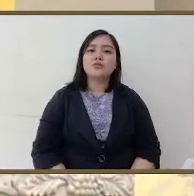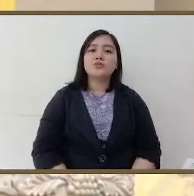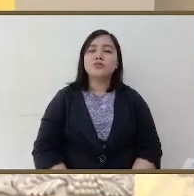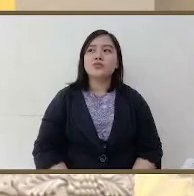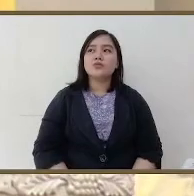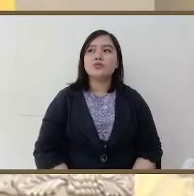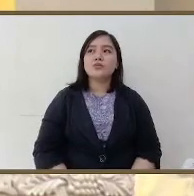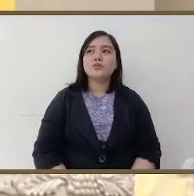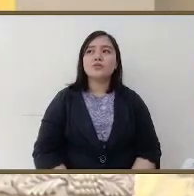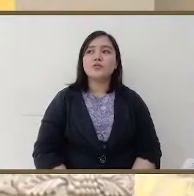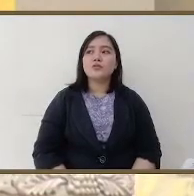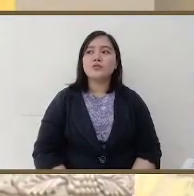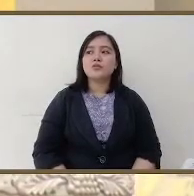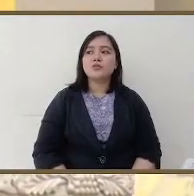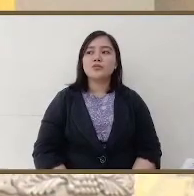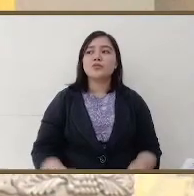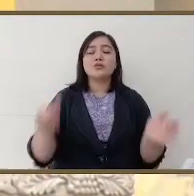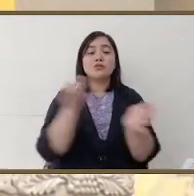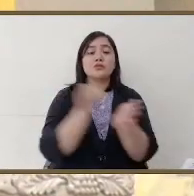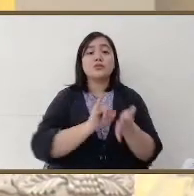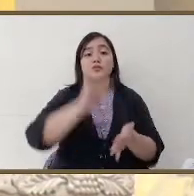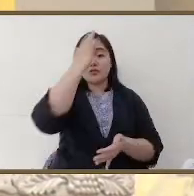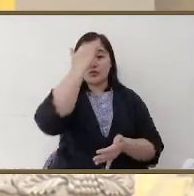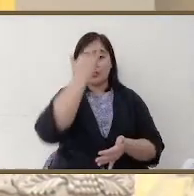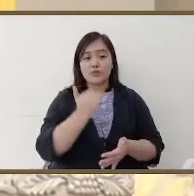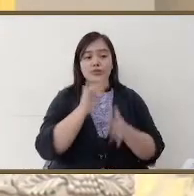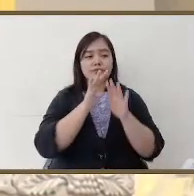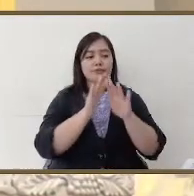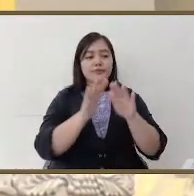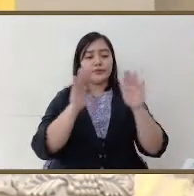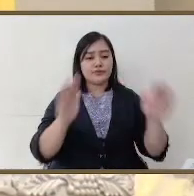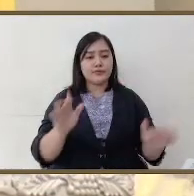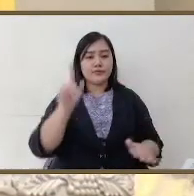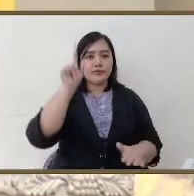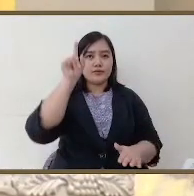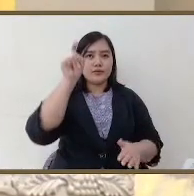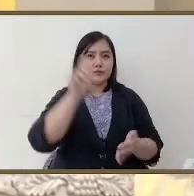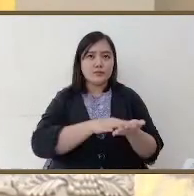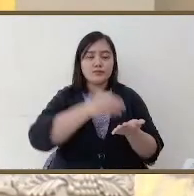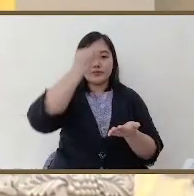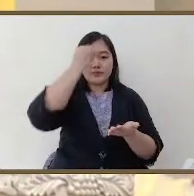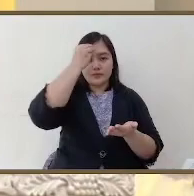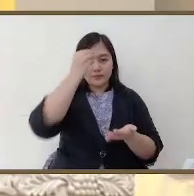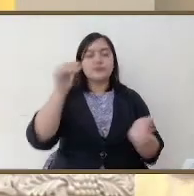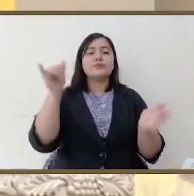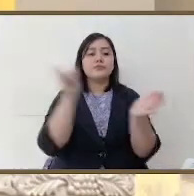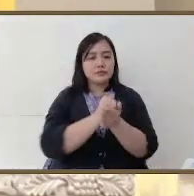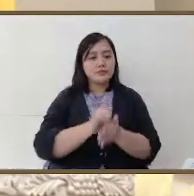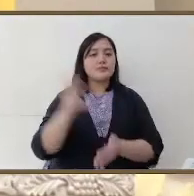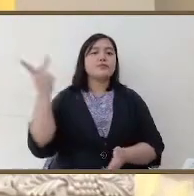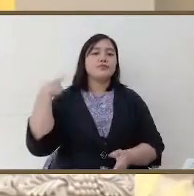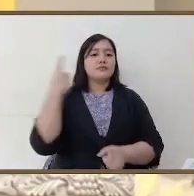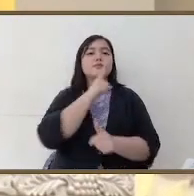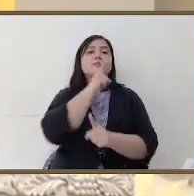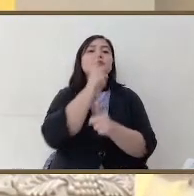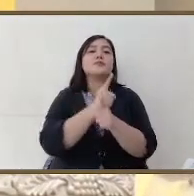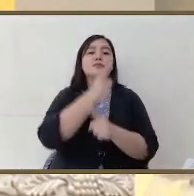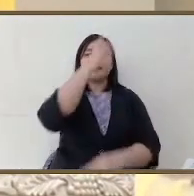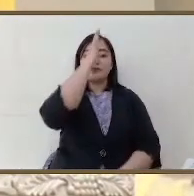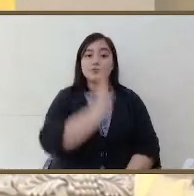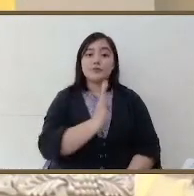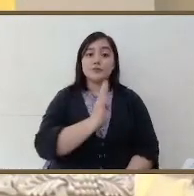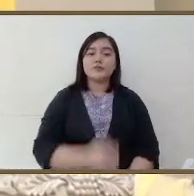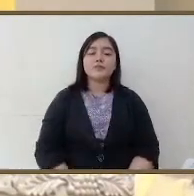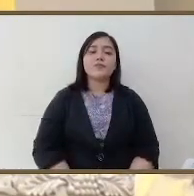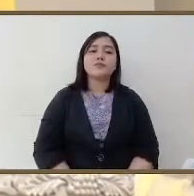That's why, kinakailangan malaman ng mga bata ngayon, anak, may Diyos. Alam niyang iniisip mo ngayon.